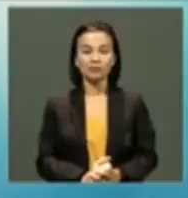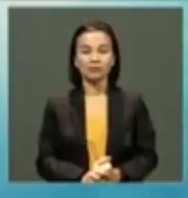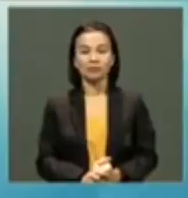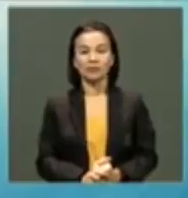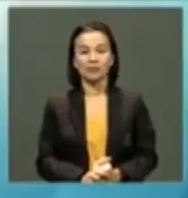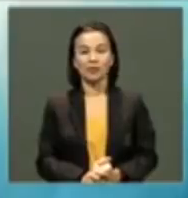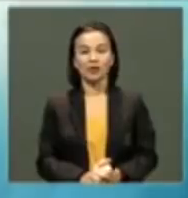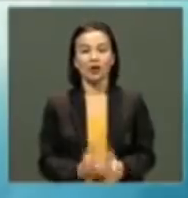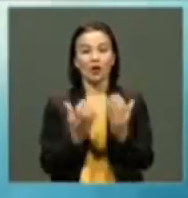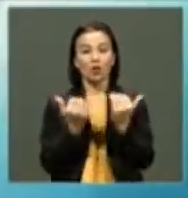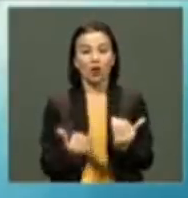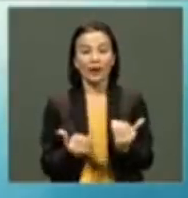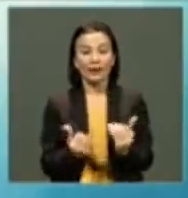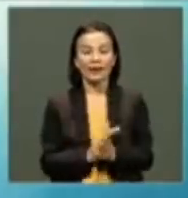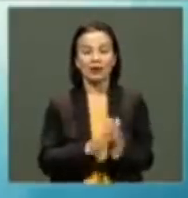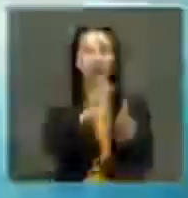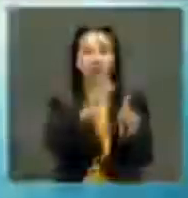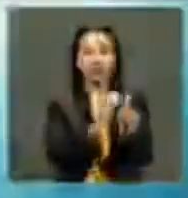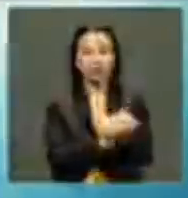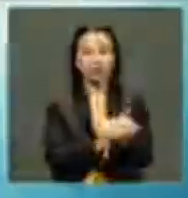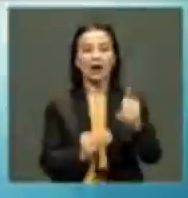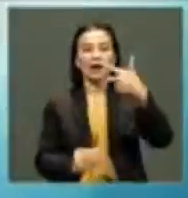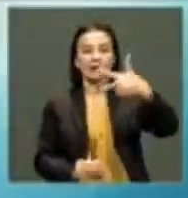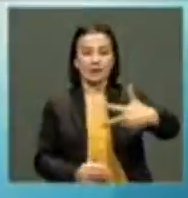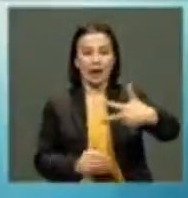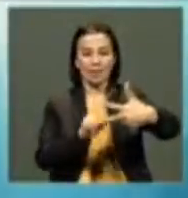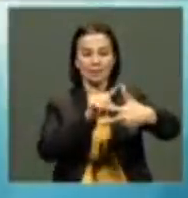เรื่องนะครับที่จะเชื่อมโยงกันมาดูรายงานก่อนเลยครับวันนี้3รายนะครับที่เพิ่มเติมขึ้นมามาอยู่ในสถานที่กับการที่รัฐจัดให้นะครับแล้วก็ทำให้ตัวเลขรวมสะสมอยู่ที่